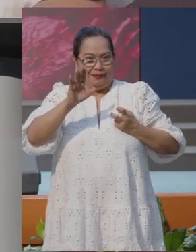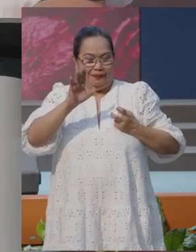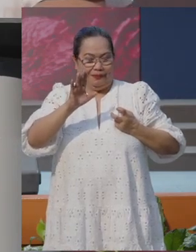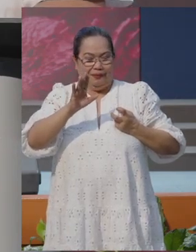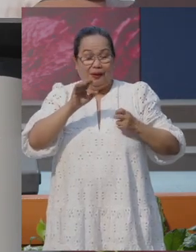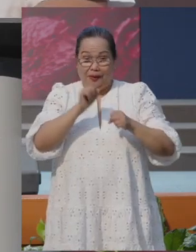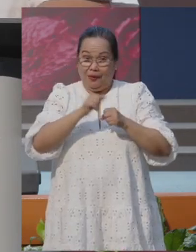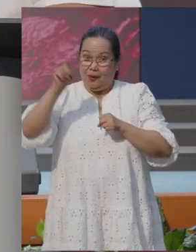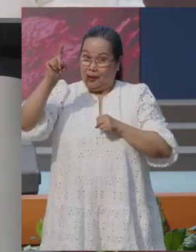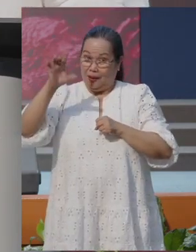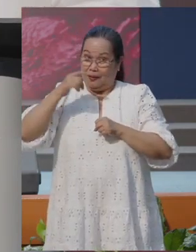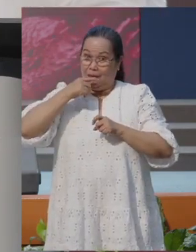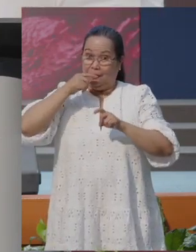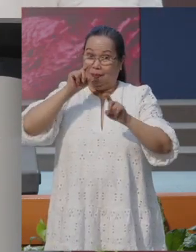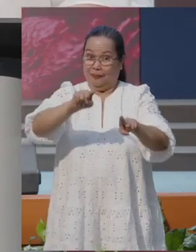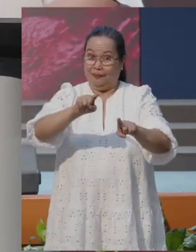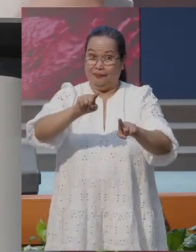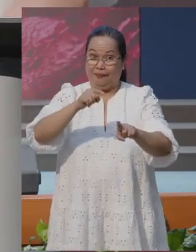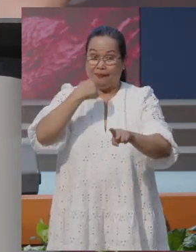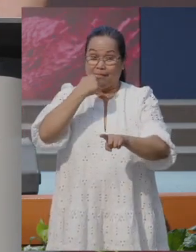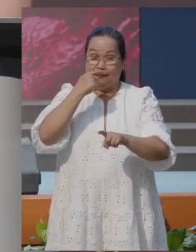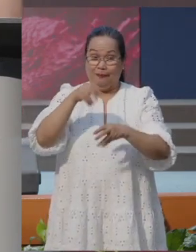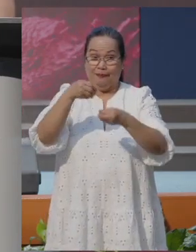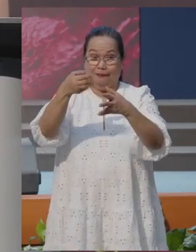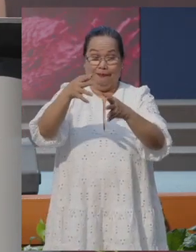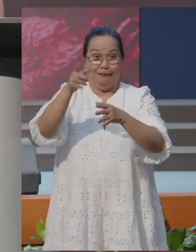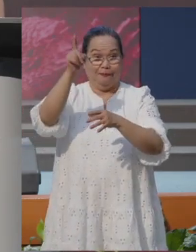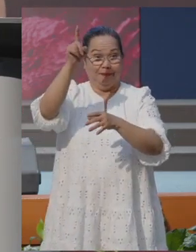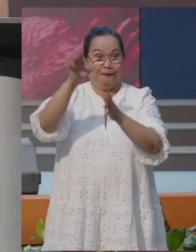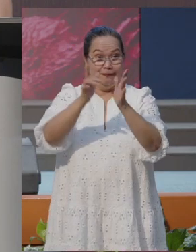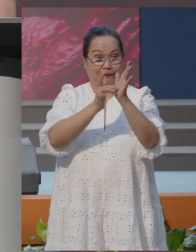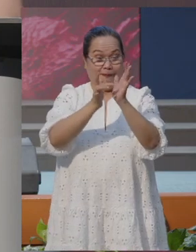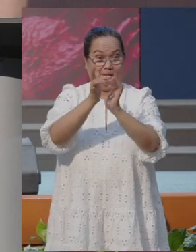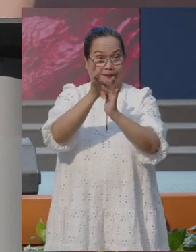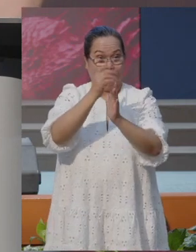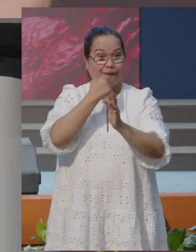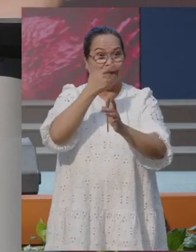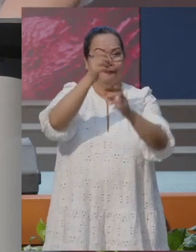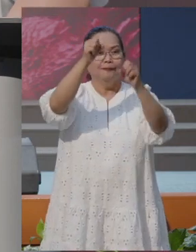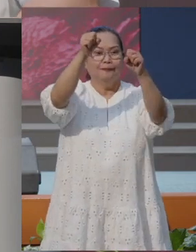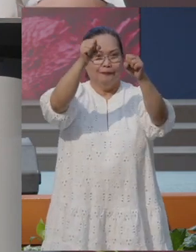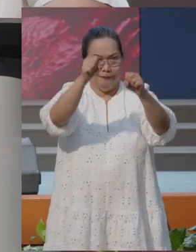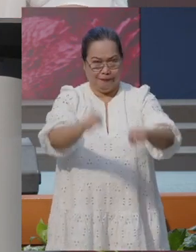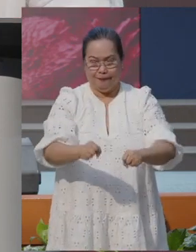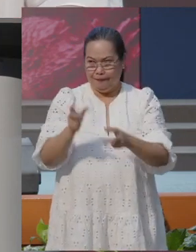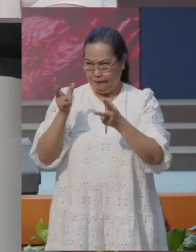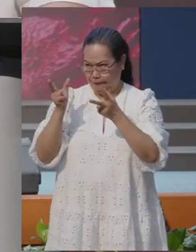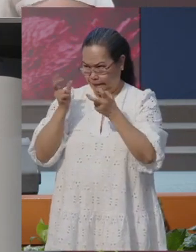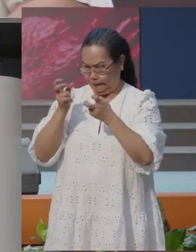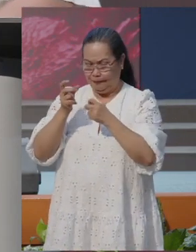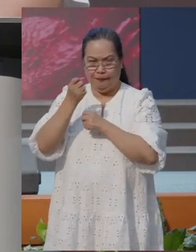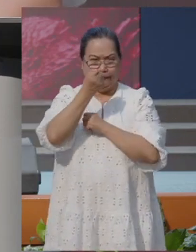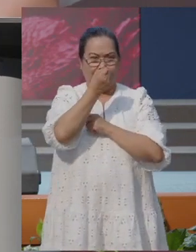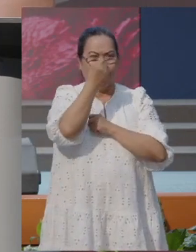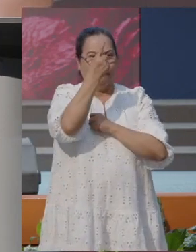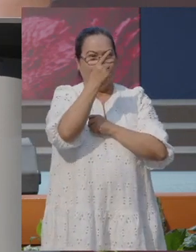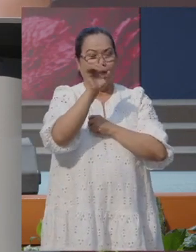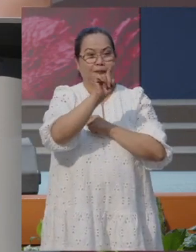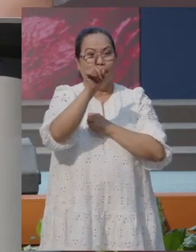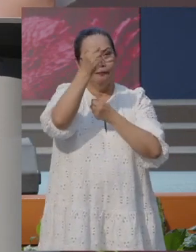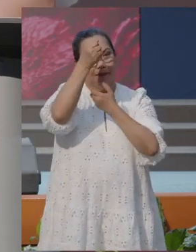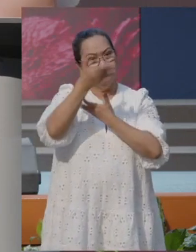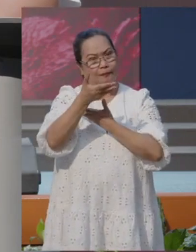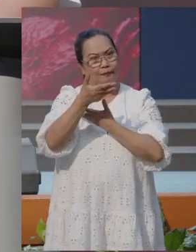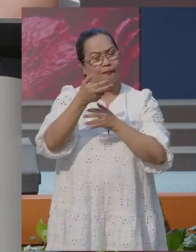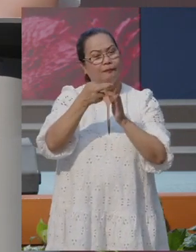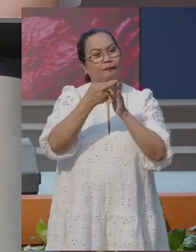Ang utos na ito ay para sa mga binigyan ng Panginoon ng kakayanan na marinig, maunawaan at masunod ang utos niya na